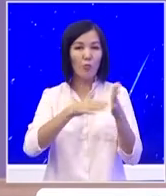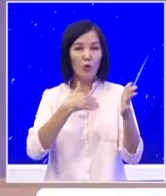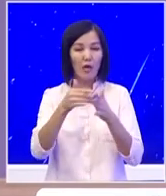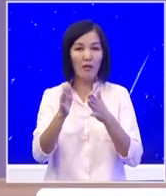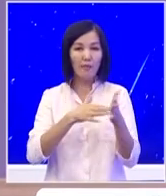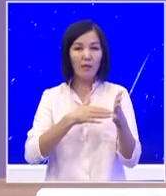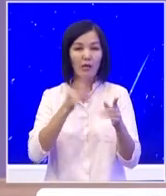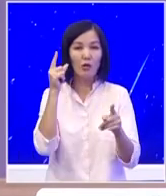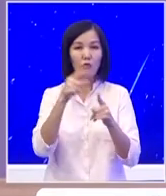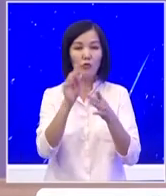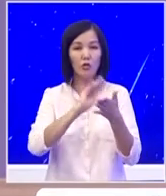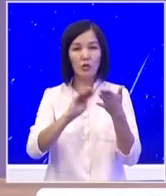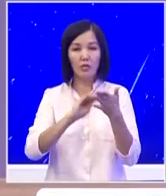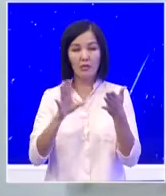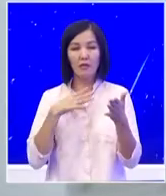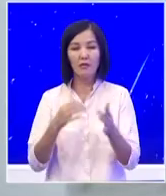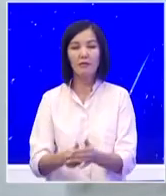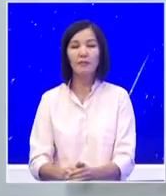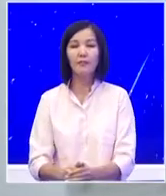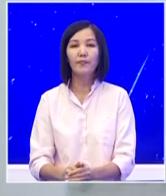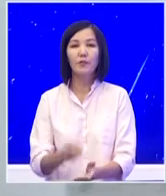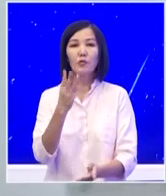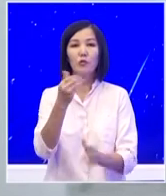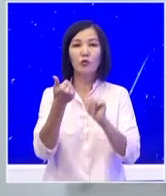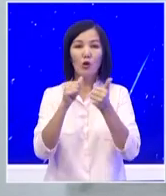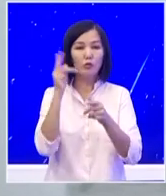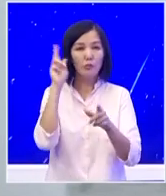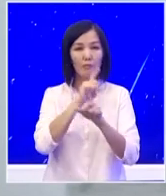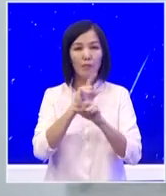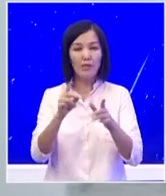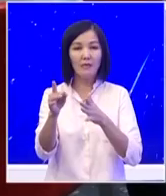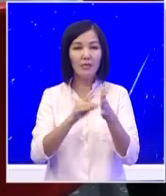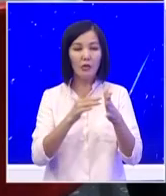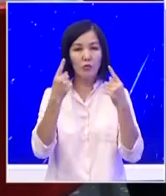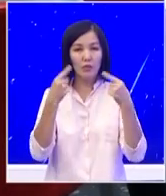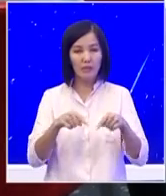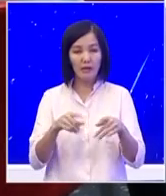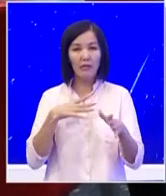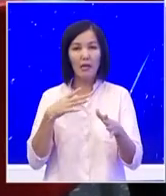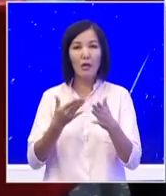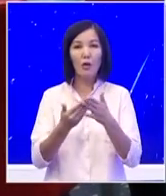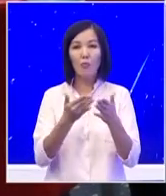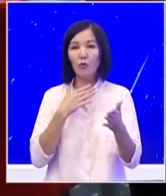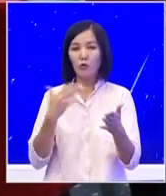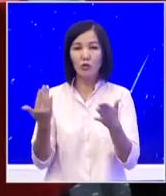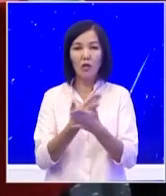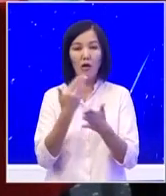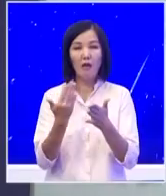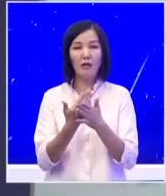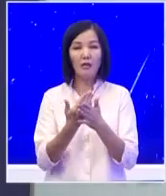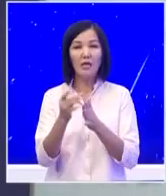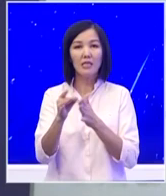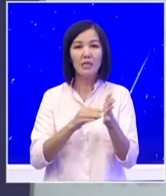арнайы логотип жасаттық. Шаусымды мектептер саны биыл бірден қысқарады. Бұрын соңды болмаған жаңалық, салада